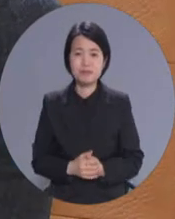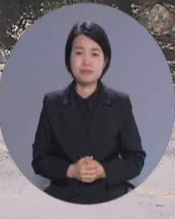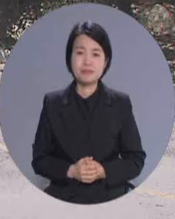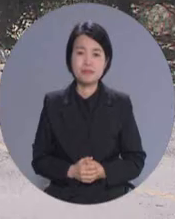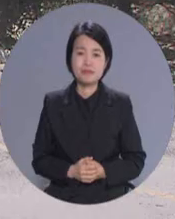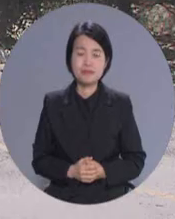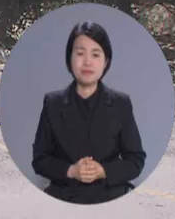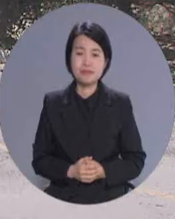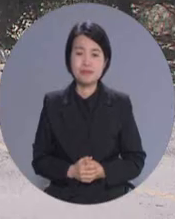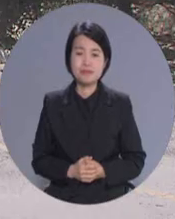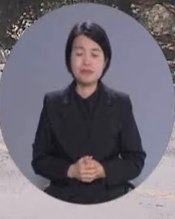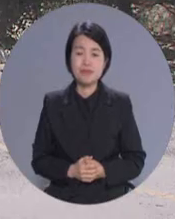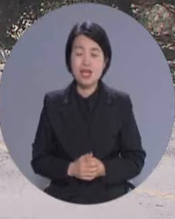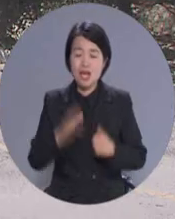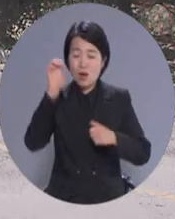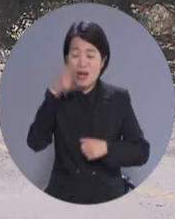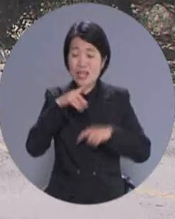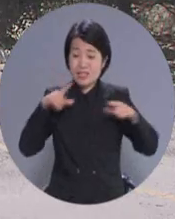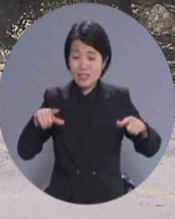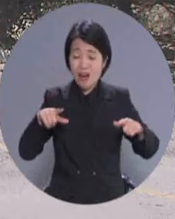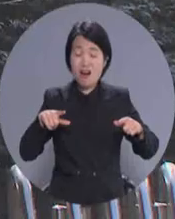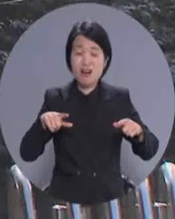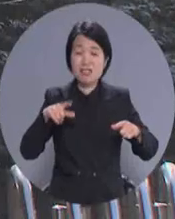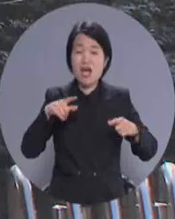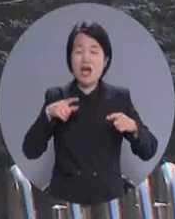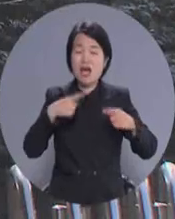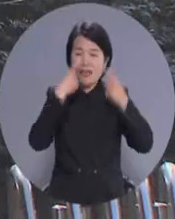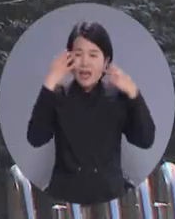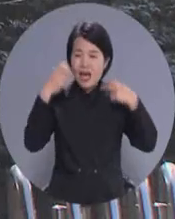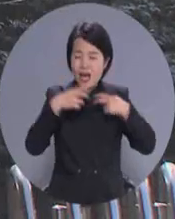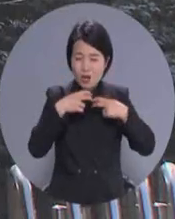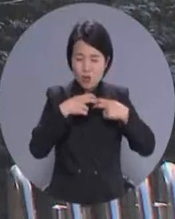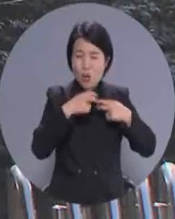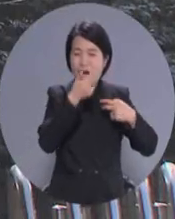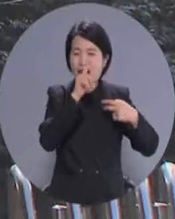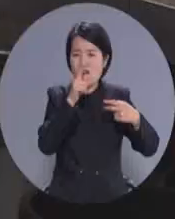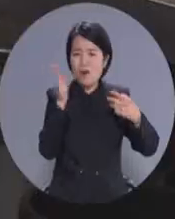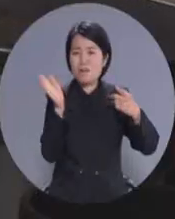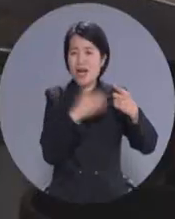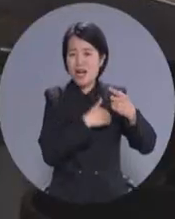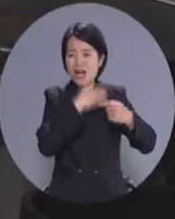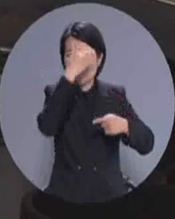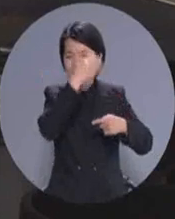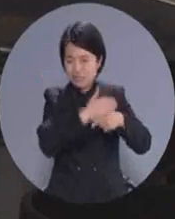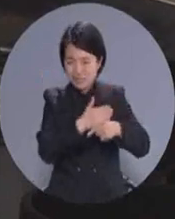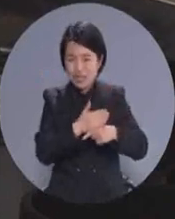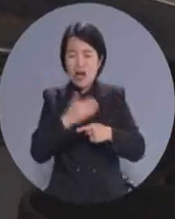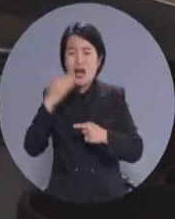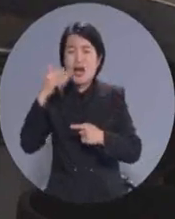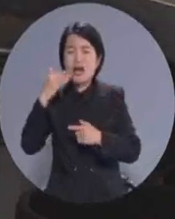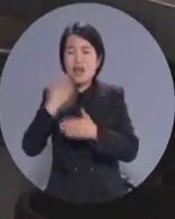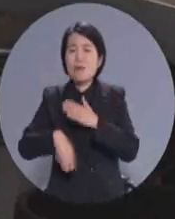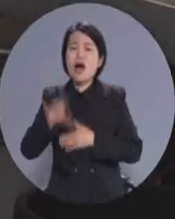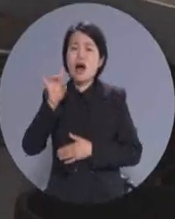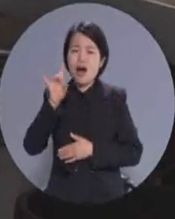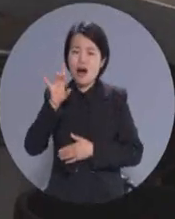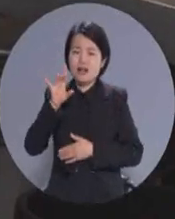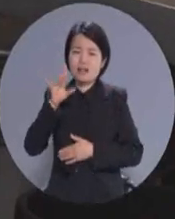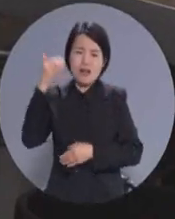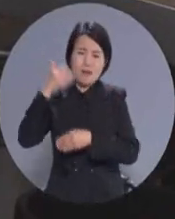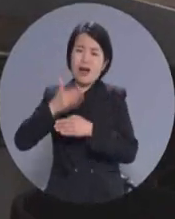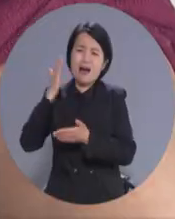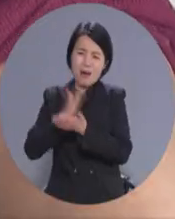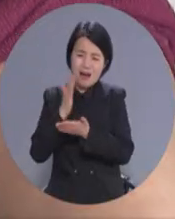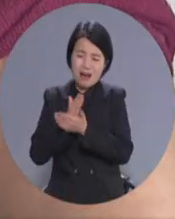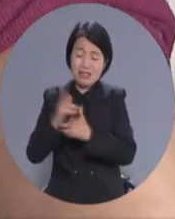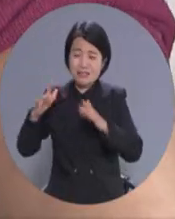있습니다. 한려대학교가 폐교되고 광양에 남은 유일한 대학교인 만큼 지역 주민들도 응원을 보내고 있습니다.